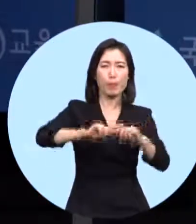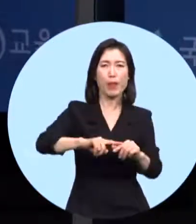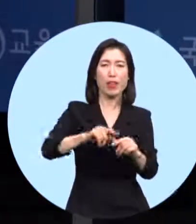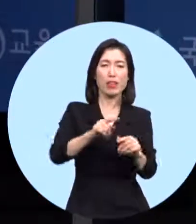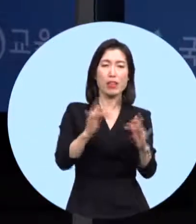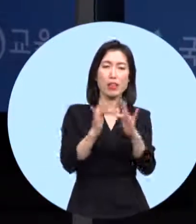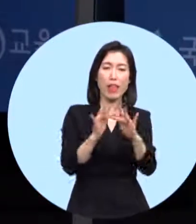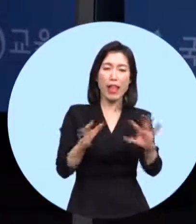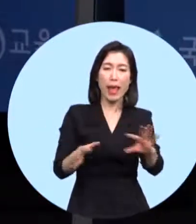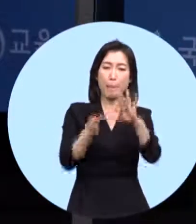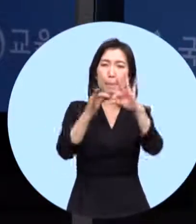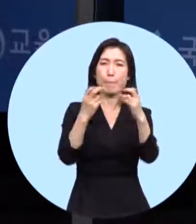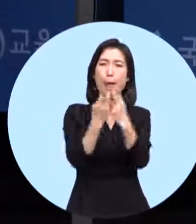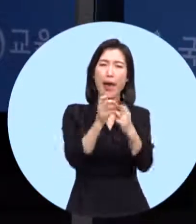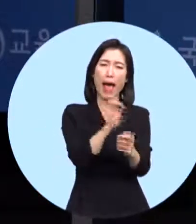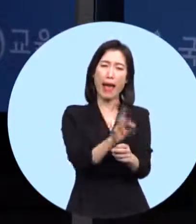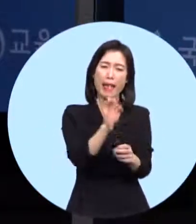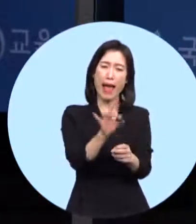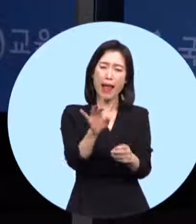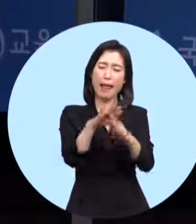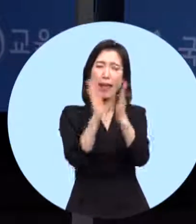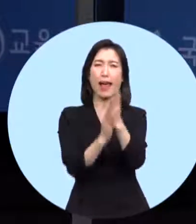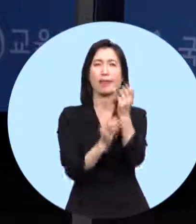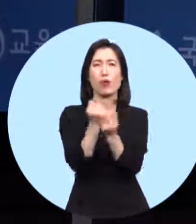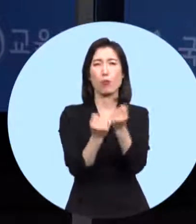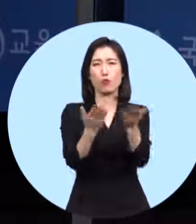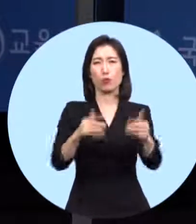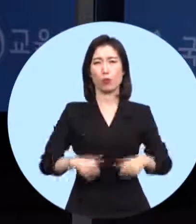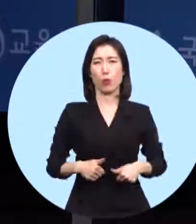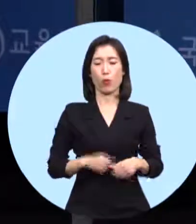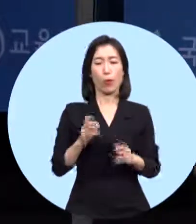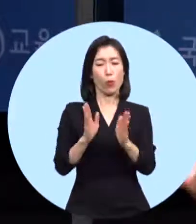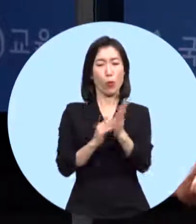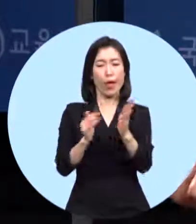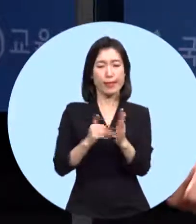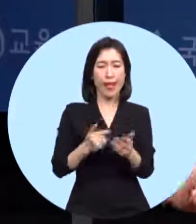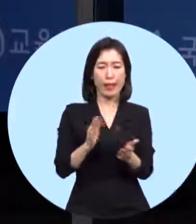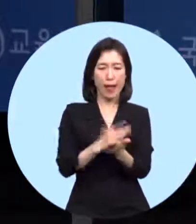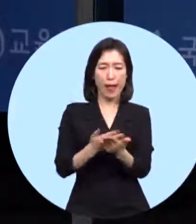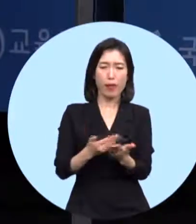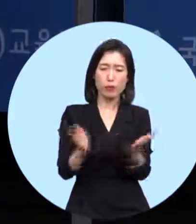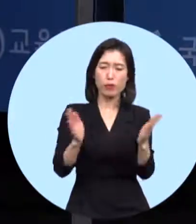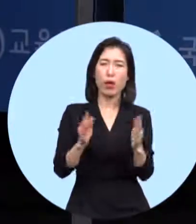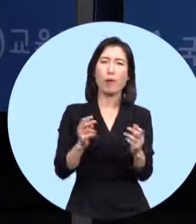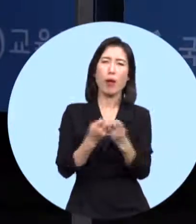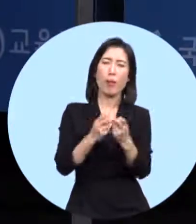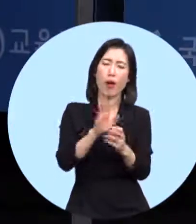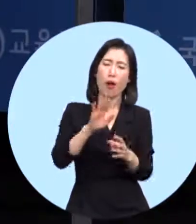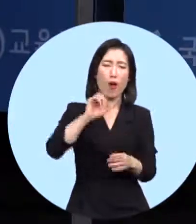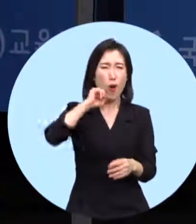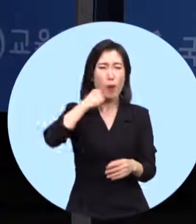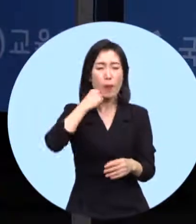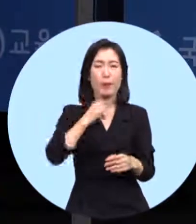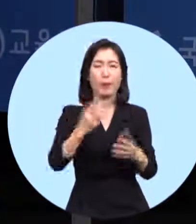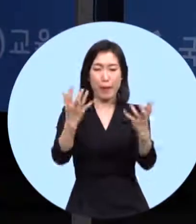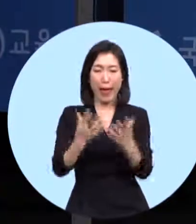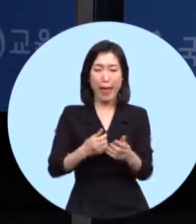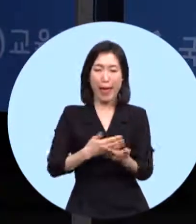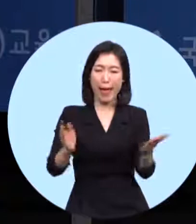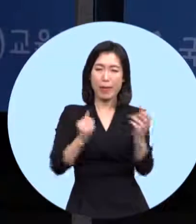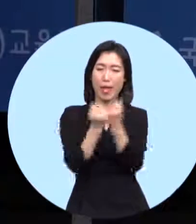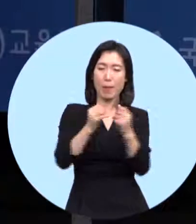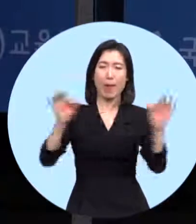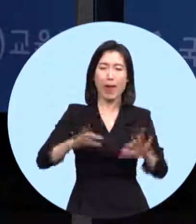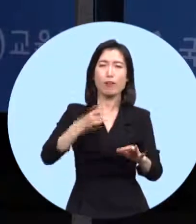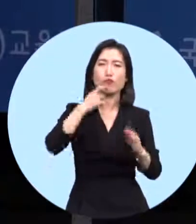참여해야 되는지 알려드려야 되고 또 과제물을 나눠드리고 이렇게 해야 되니까 그럼에도